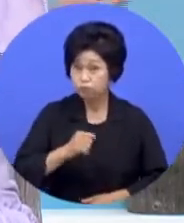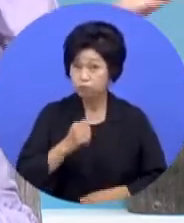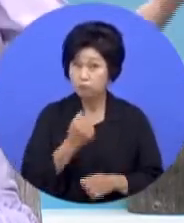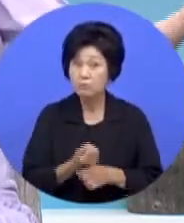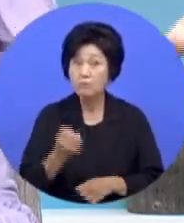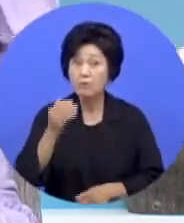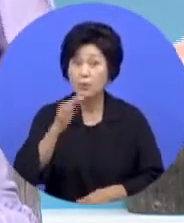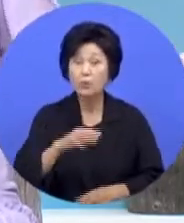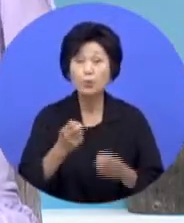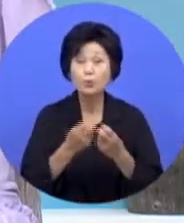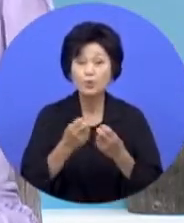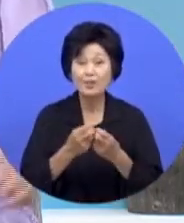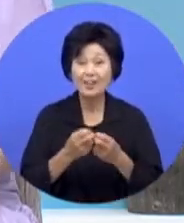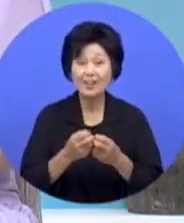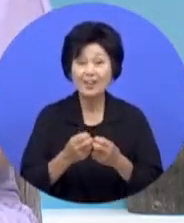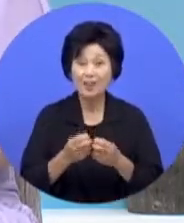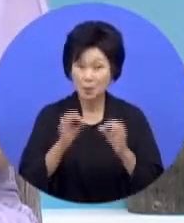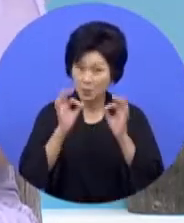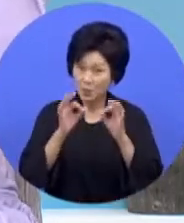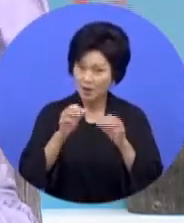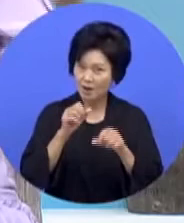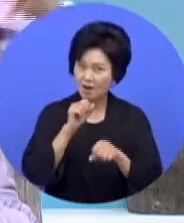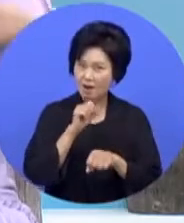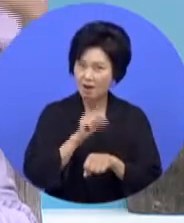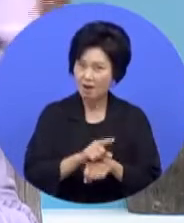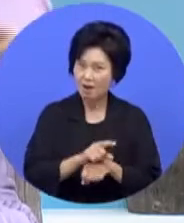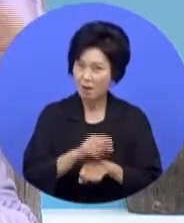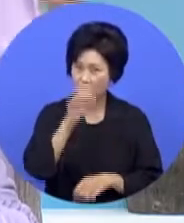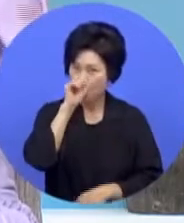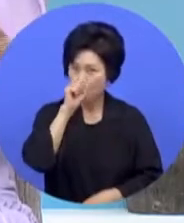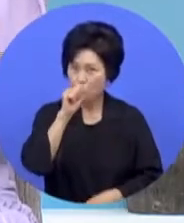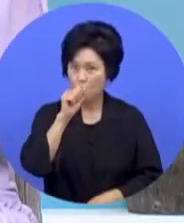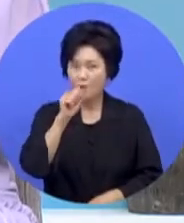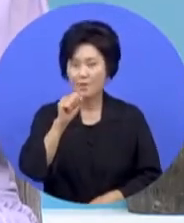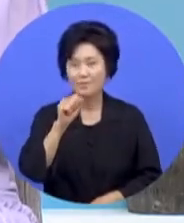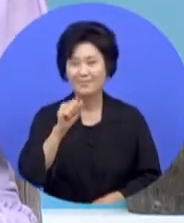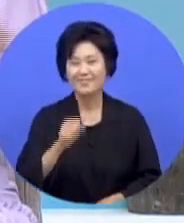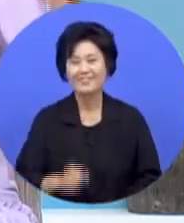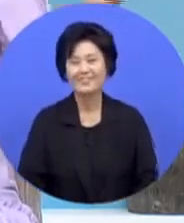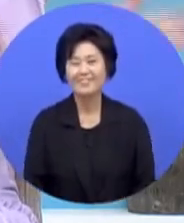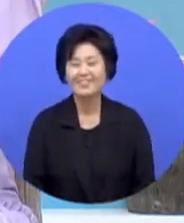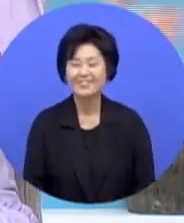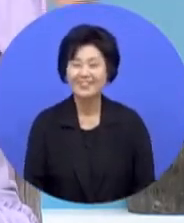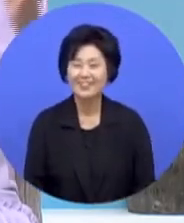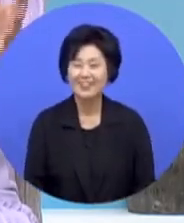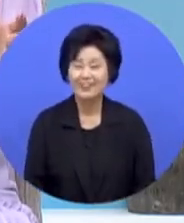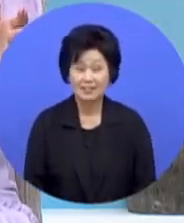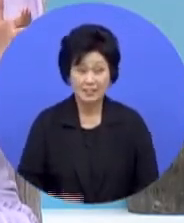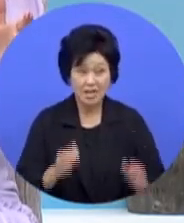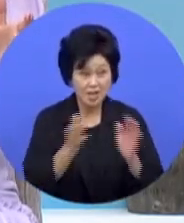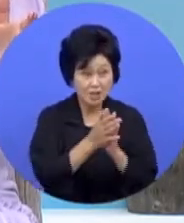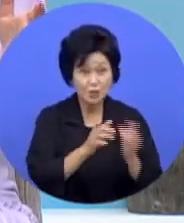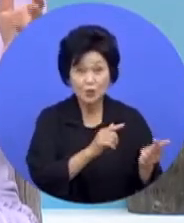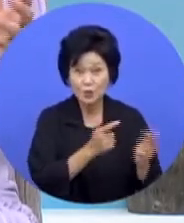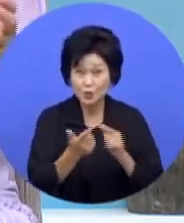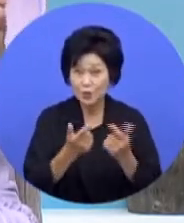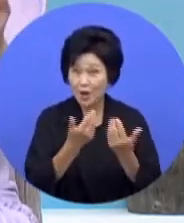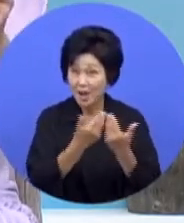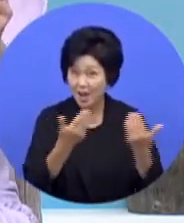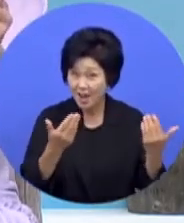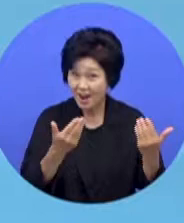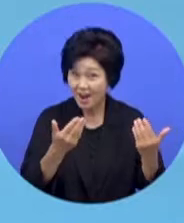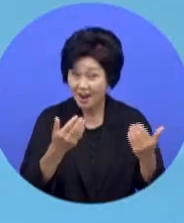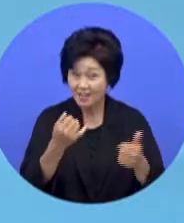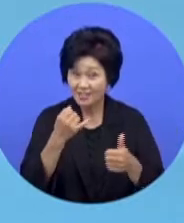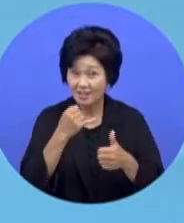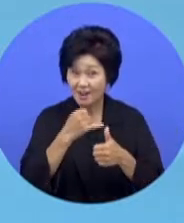또 지금 성격이 워낙 좋아서 그렇지. 학교에서 이게 생활을 잘했을 것 같은데 이렇게 뚝 떨어져서 그 장녀의